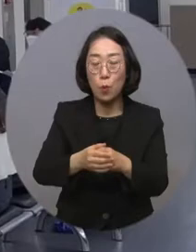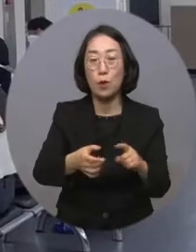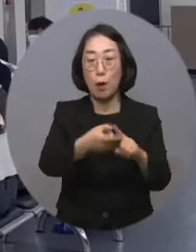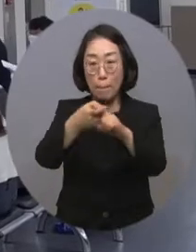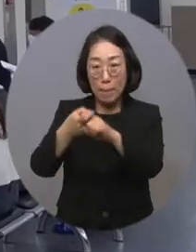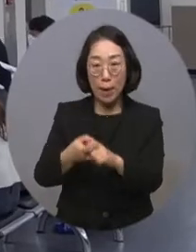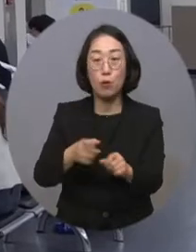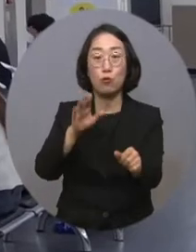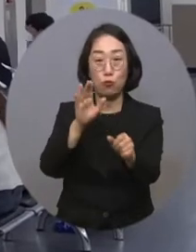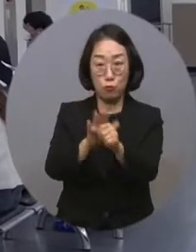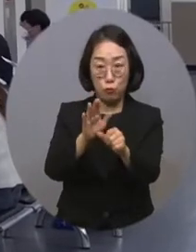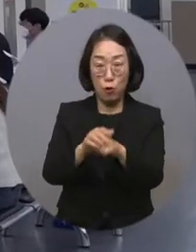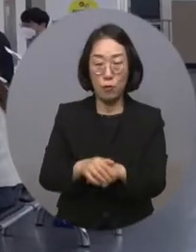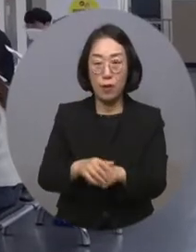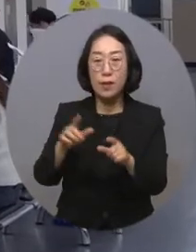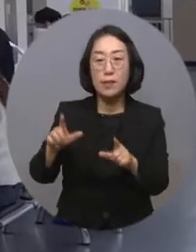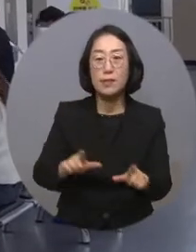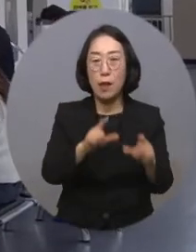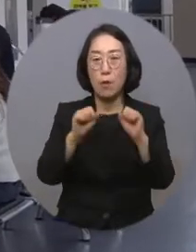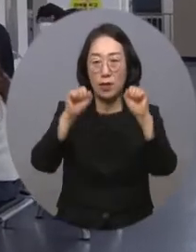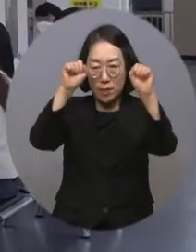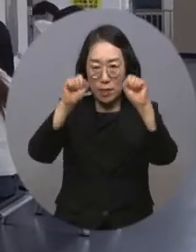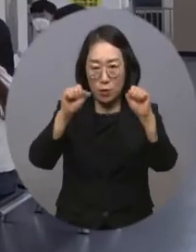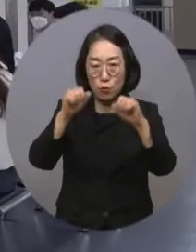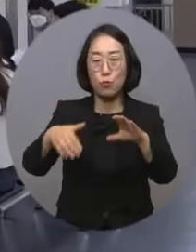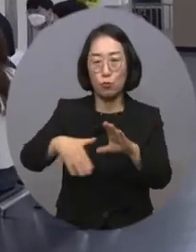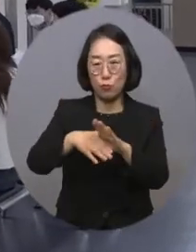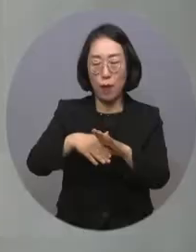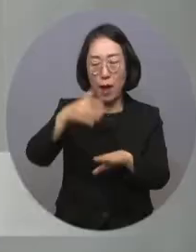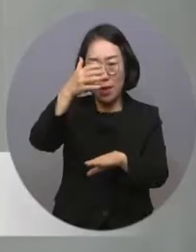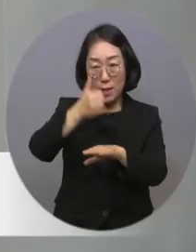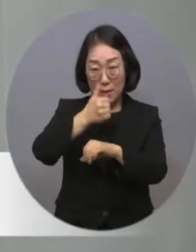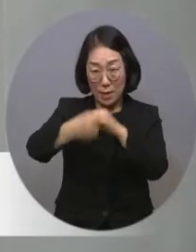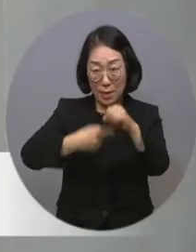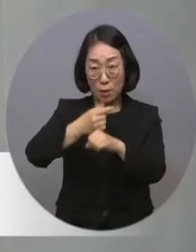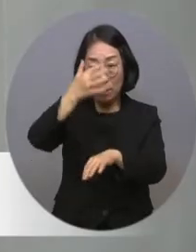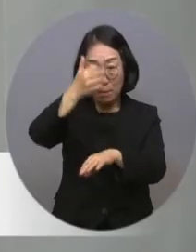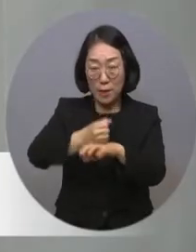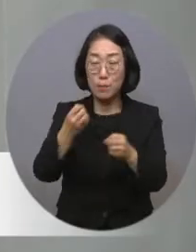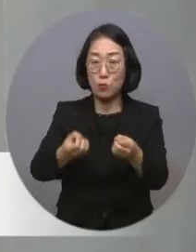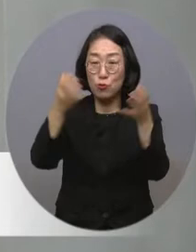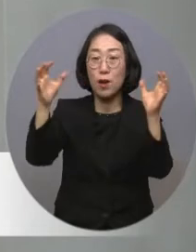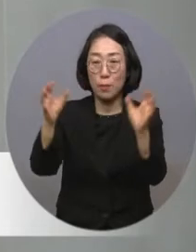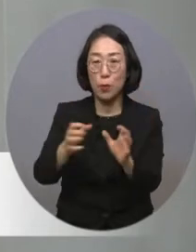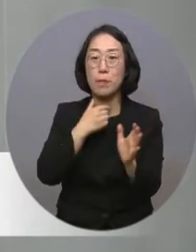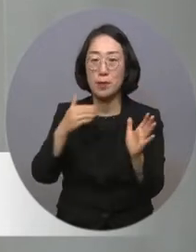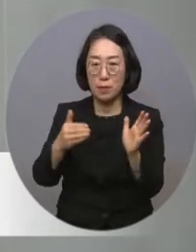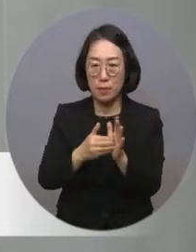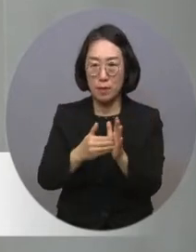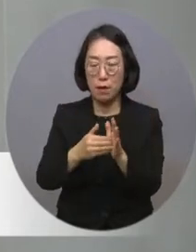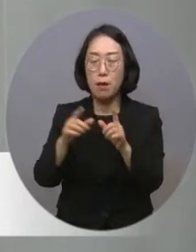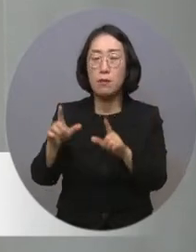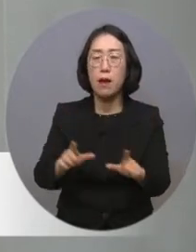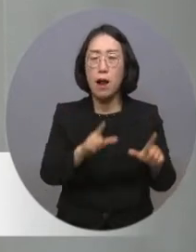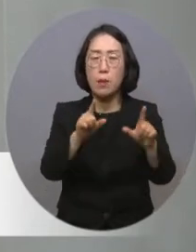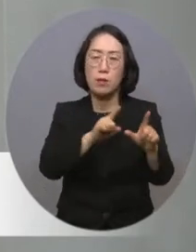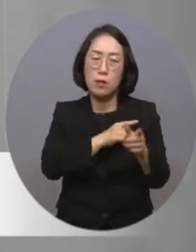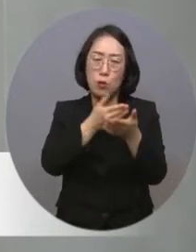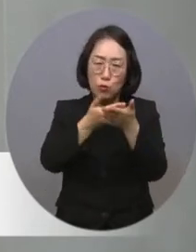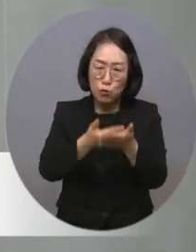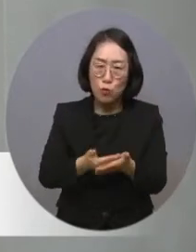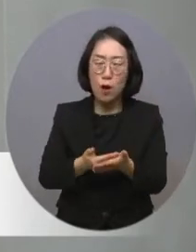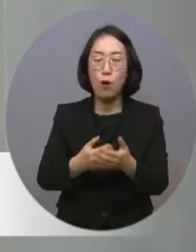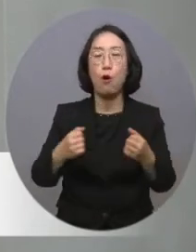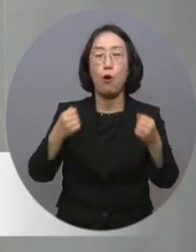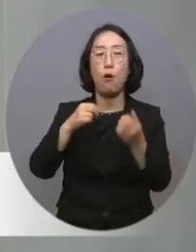후원으로 생활체육문화 송년회가 개최되었습니다. 삶에 있어서 가장 중요한 건강에 대한 것을 다시 한번